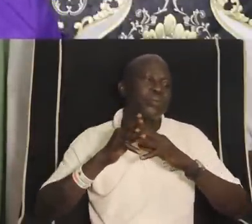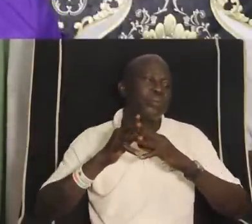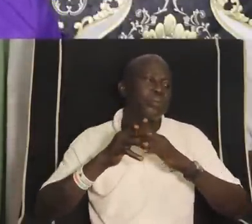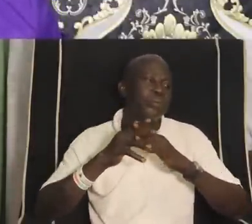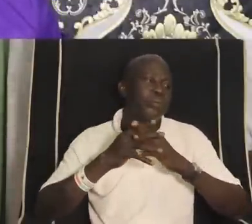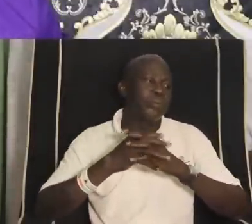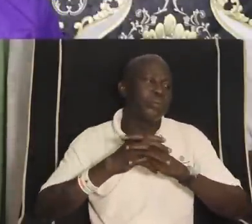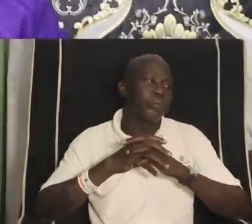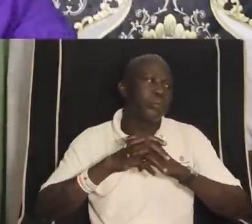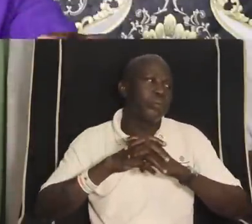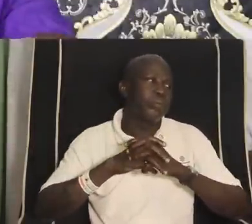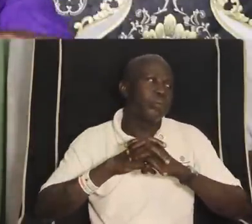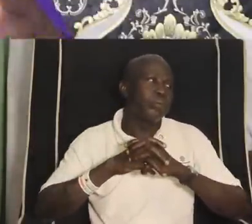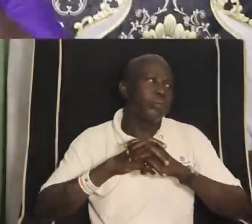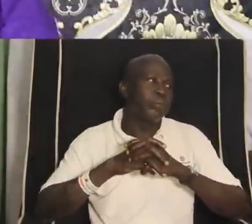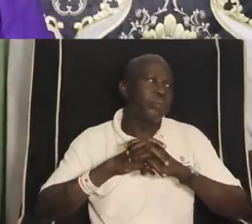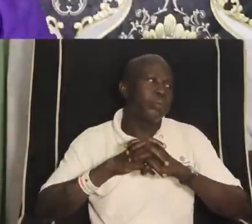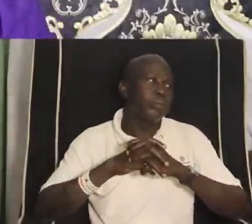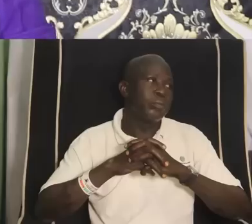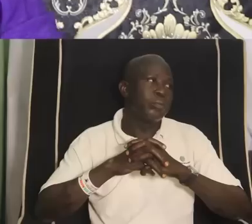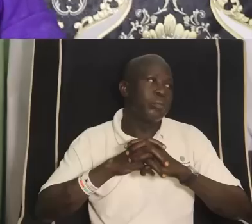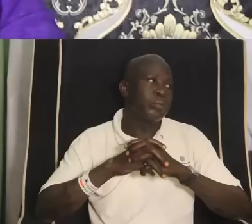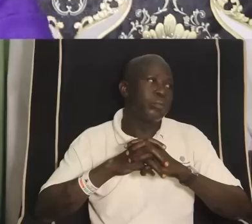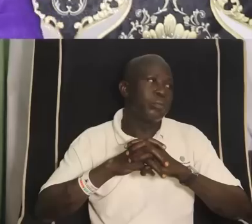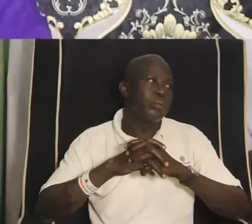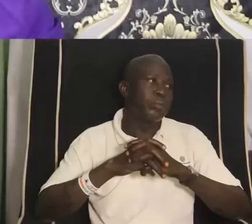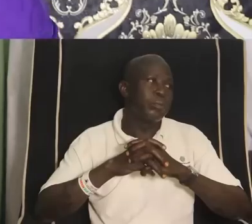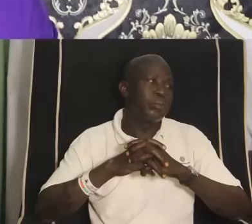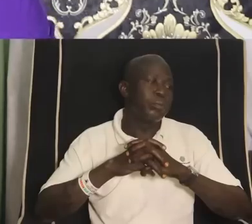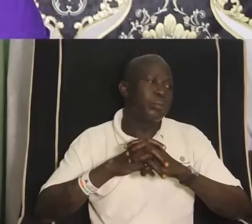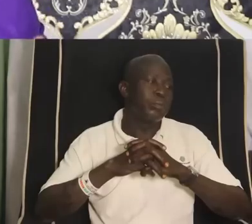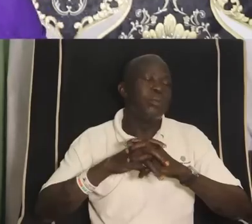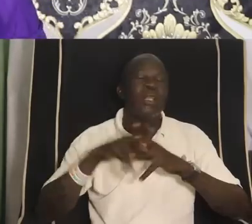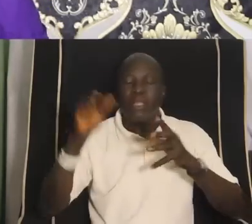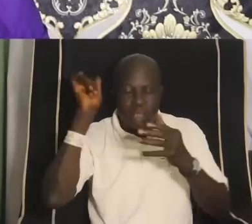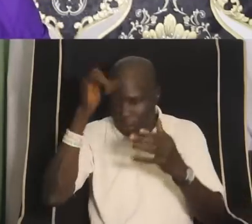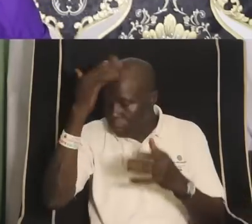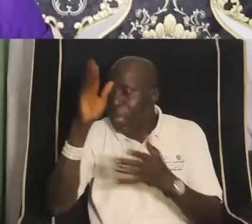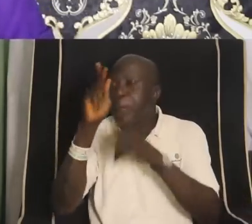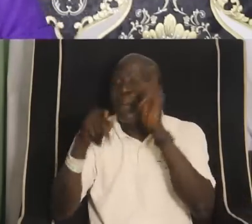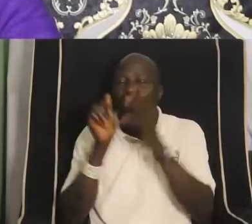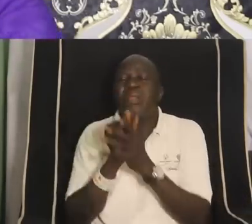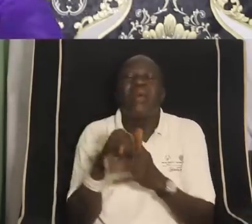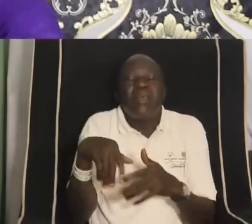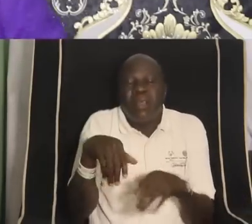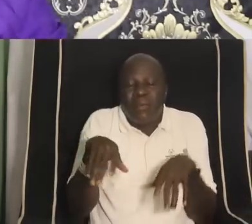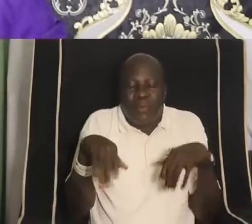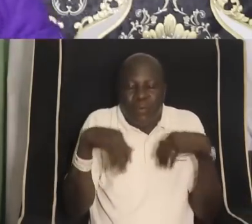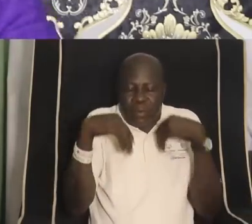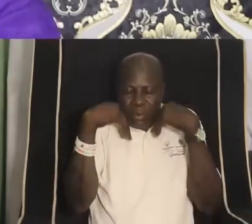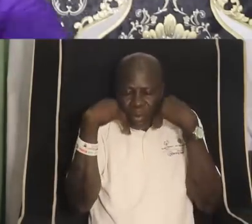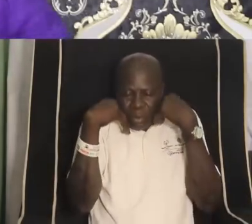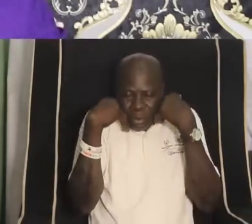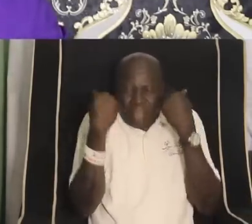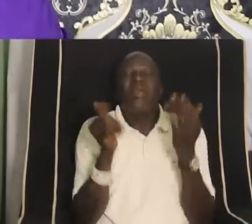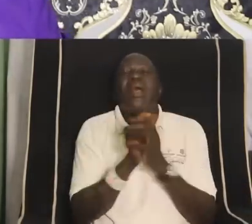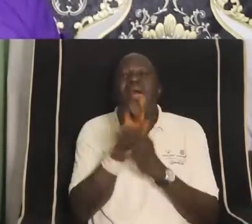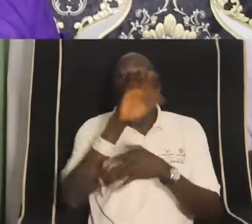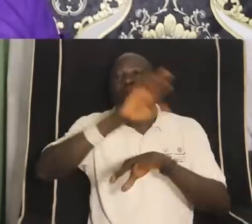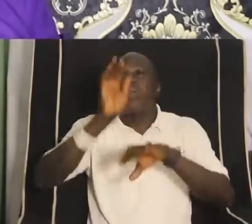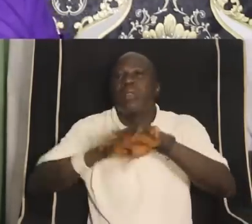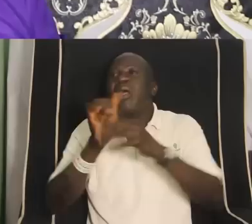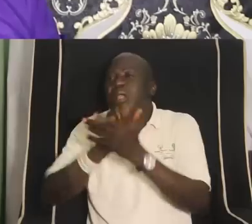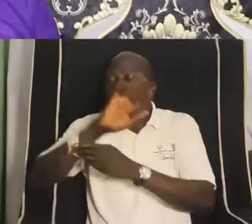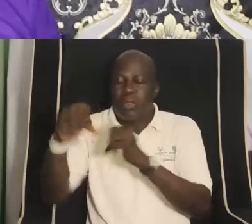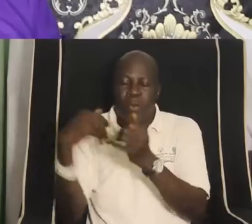bu eru sí orí rẹ̀. Ó wá bu eru, ó ti mọ̀ pé yẹ̀yẹ́ ti bá òun. She know that they have been shamed. Ó ti dolo sí láàrin ìlú àti ẹlẹ́tẹ̀ ènìyàn.